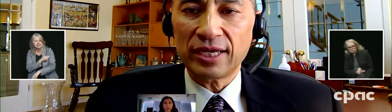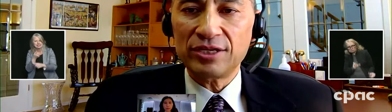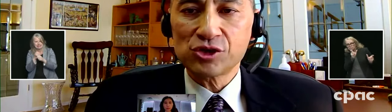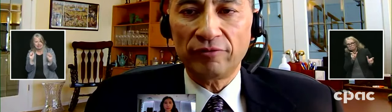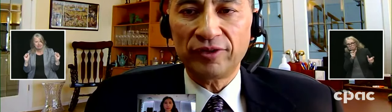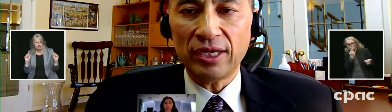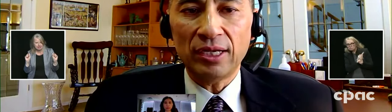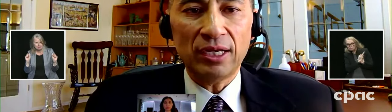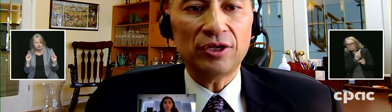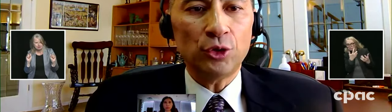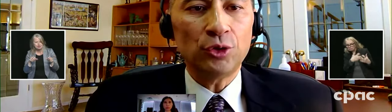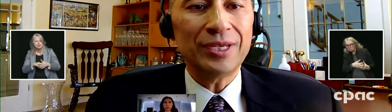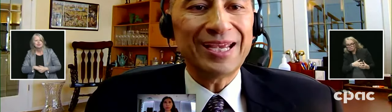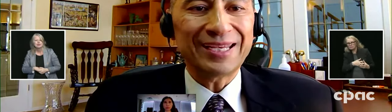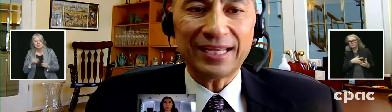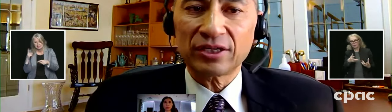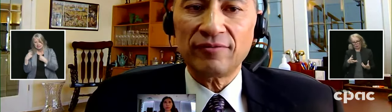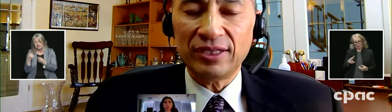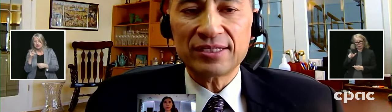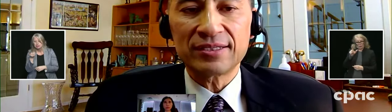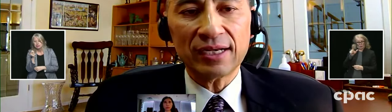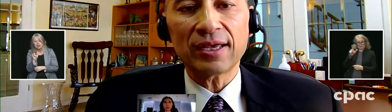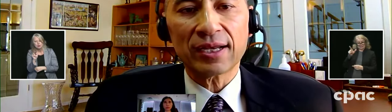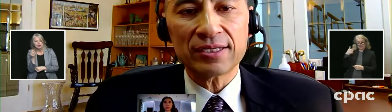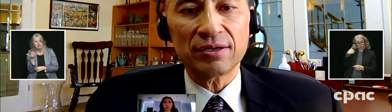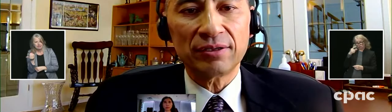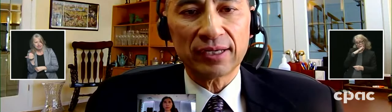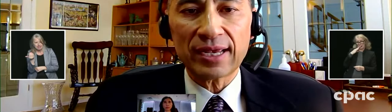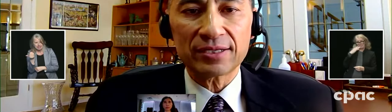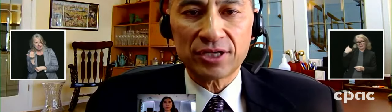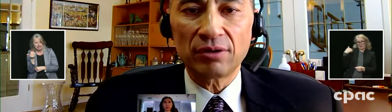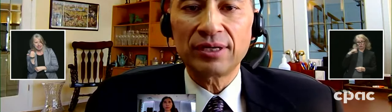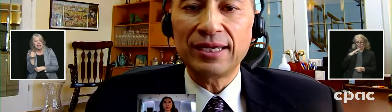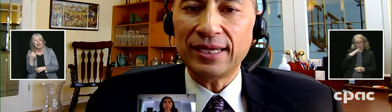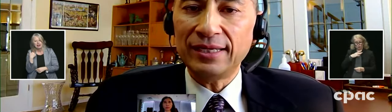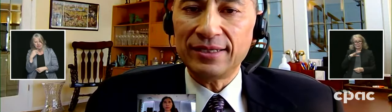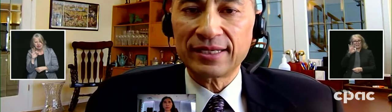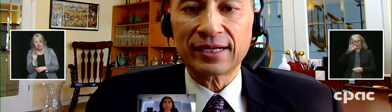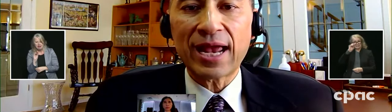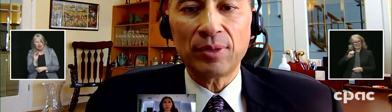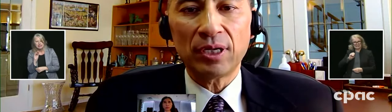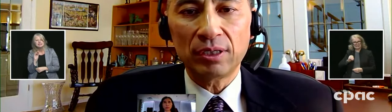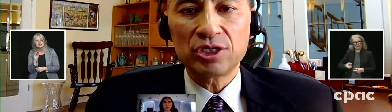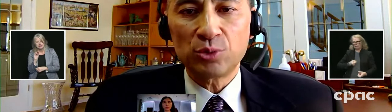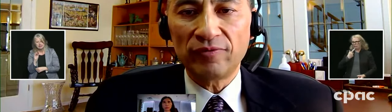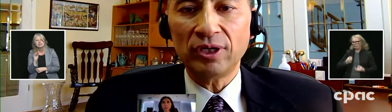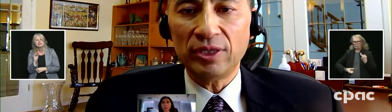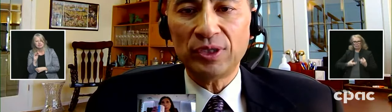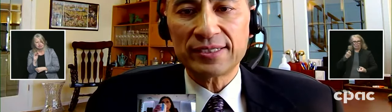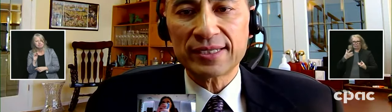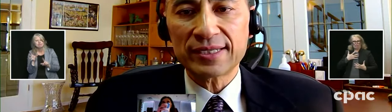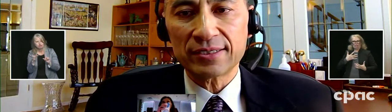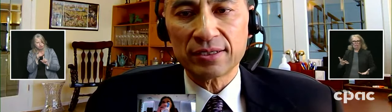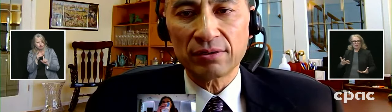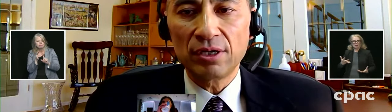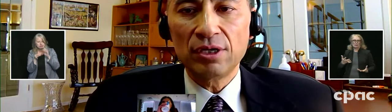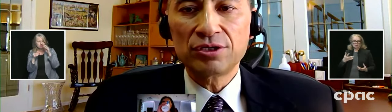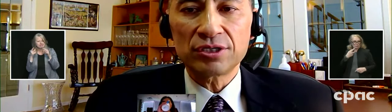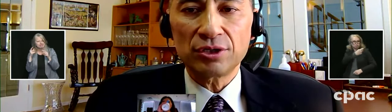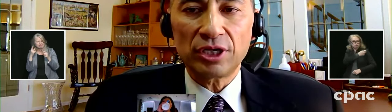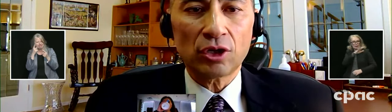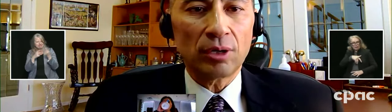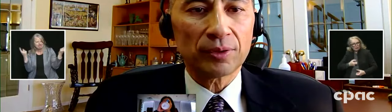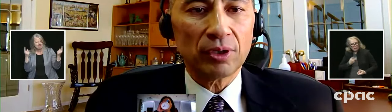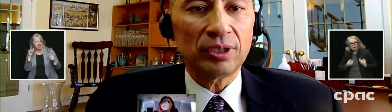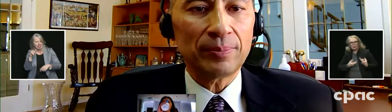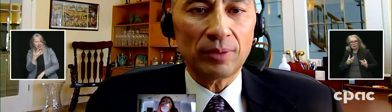date du 15 janvier, il y a eu 90 déclarations de réactions indésirables suivant l'immunisation,